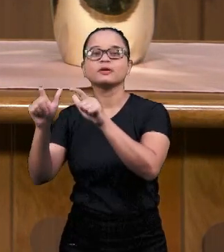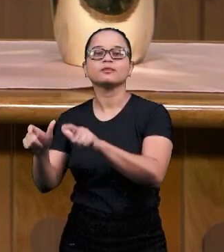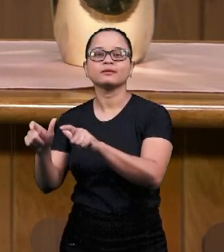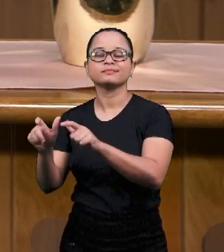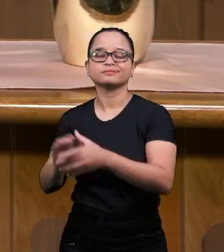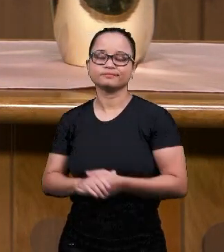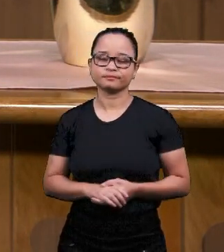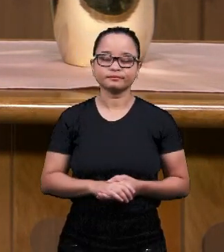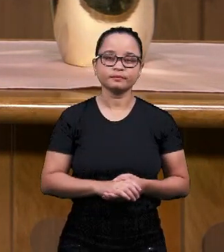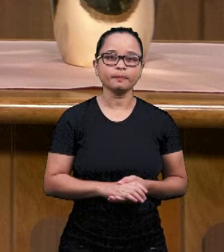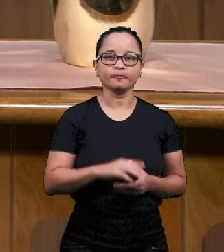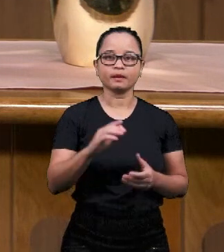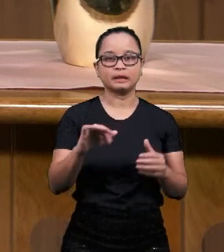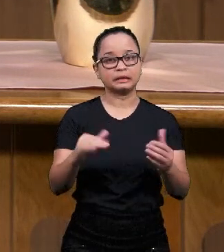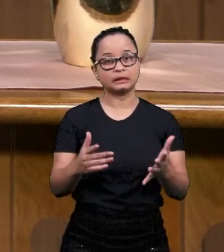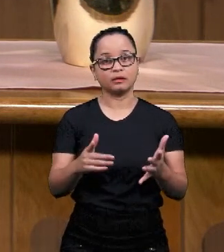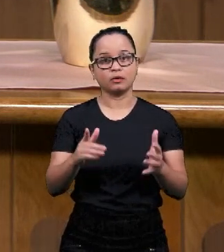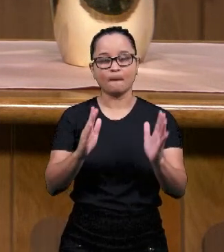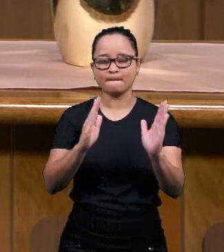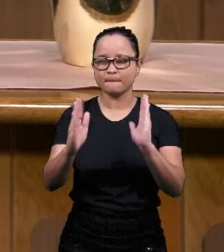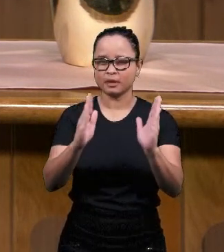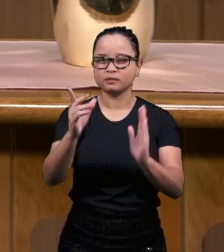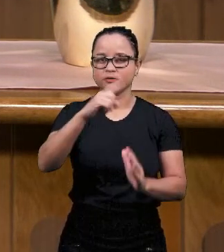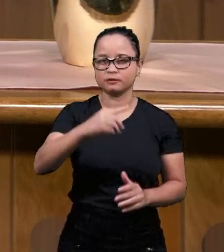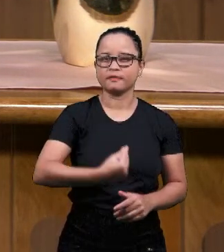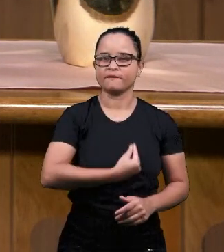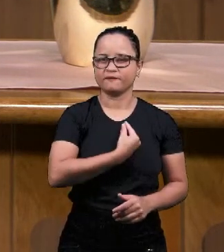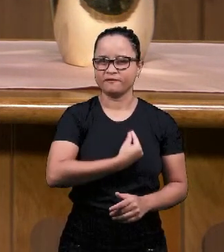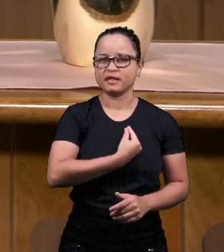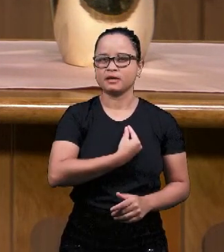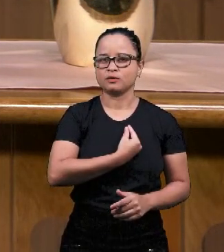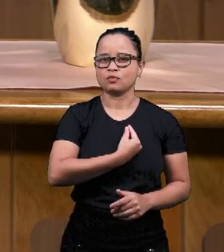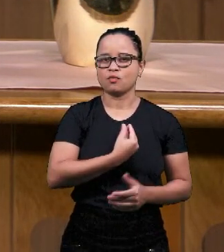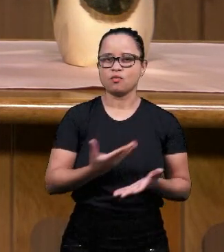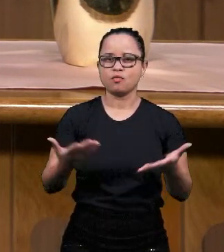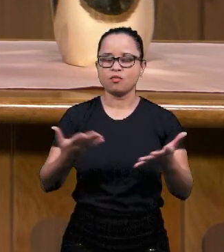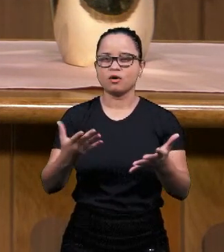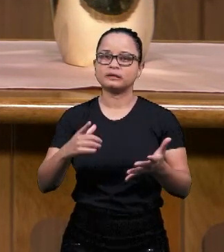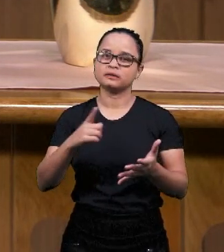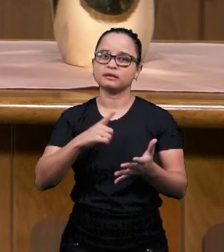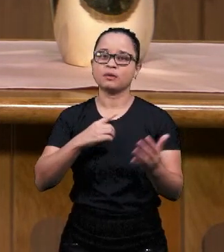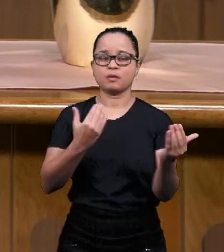поле. Возлюбленные, момент, в котором мы сейчас живем, мы